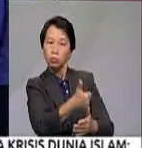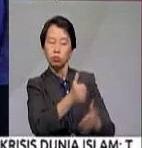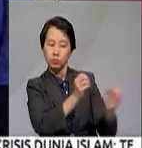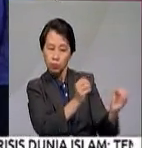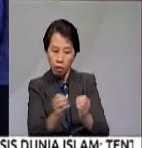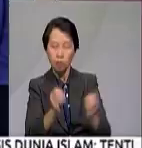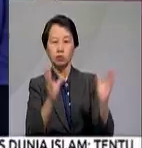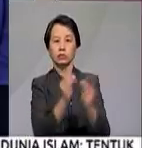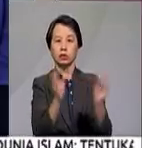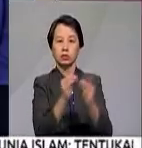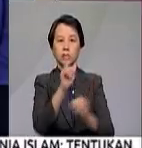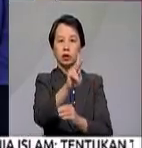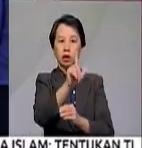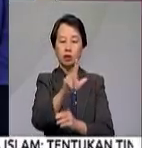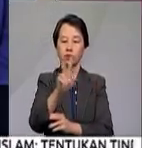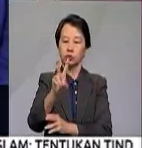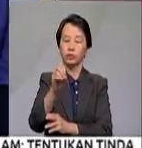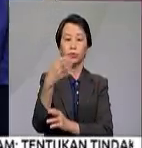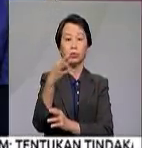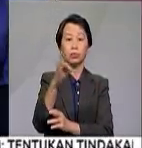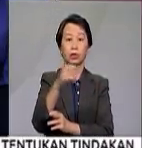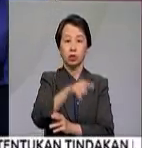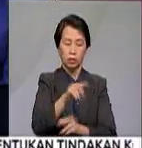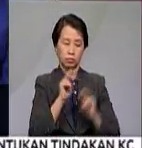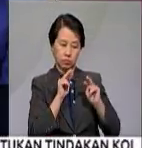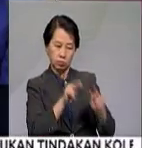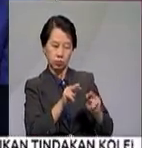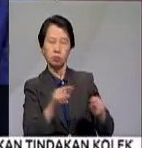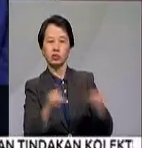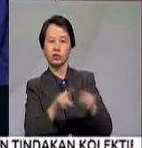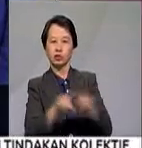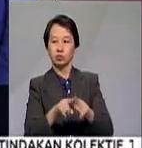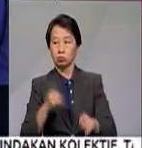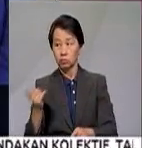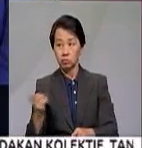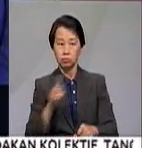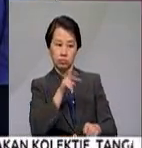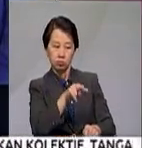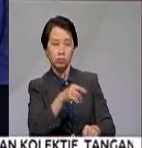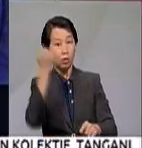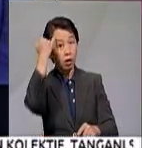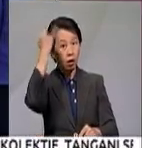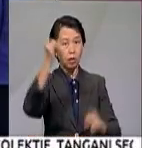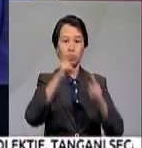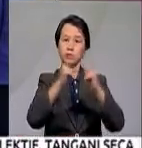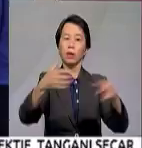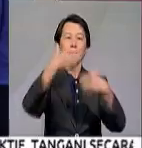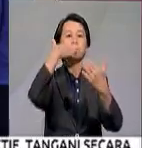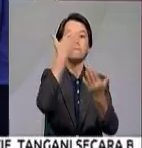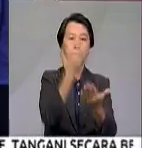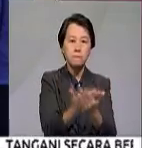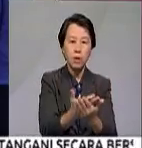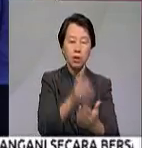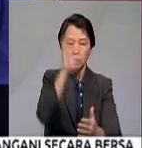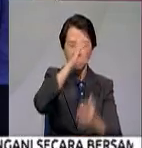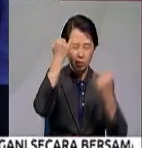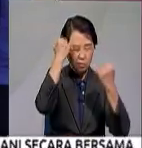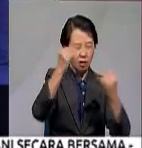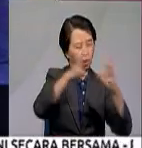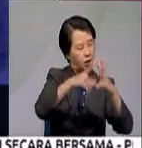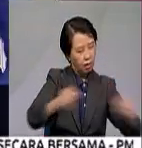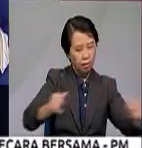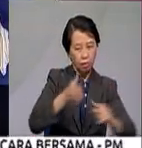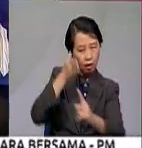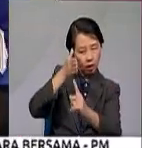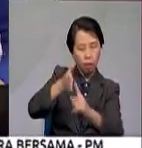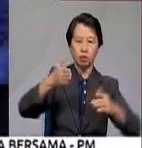sidang kemuncak Kuala Lumpur 2019 yang disifatkan beliau sebagai inisiatif yang sangat baik dalam mencari jalan penyelesaian ke